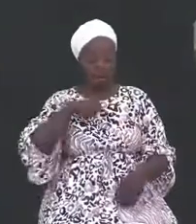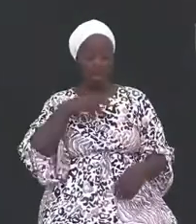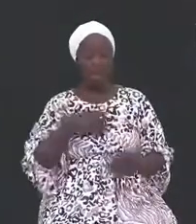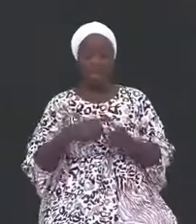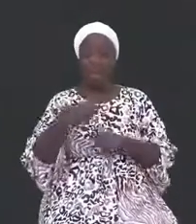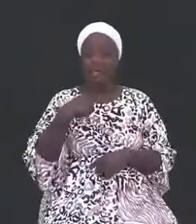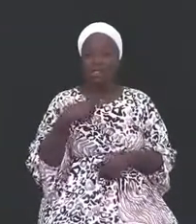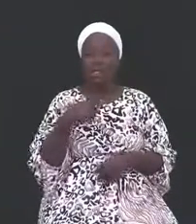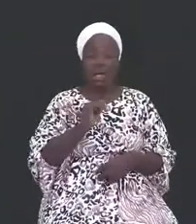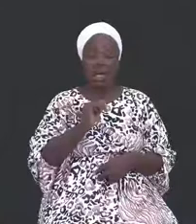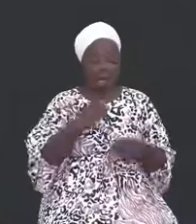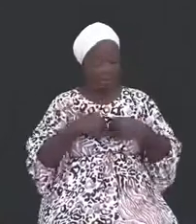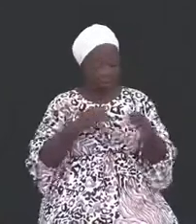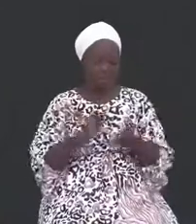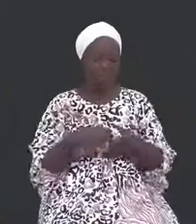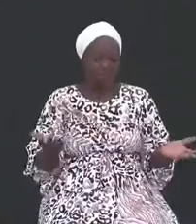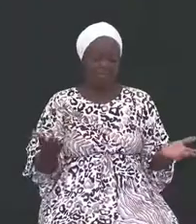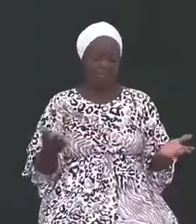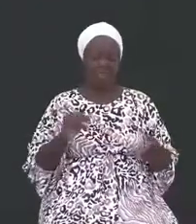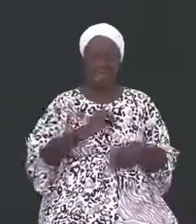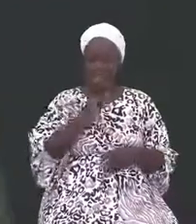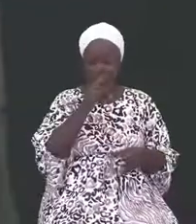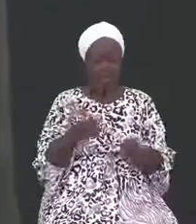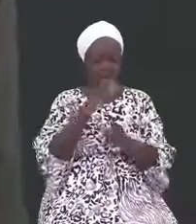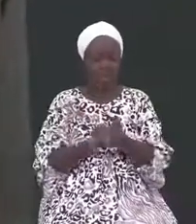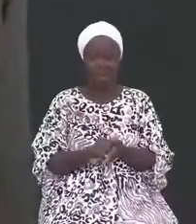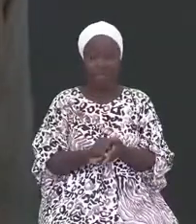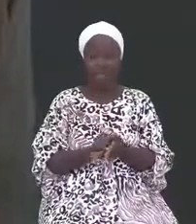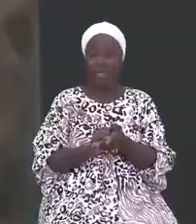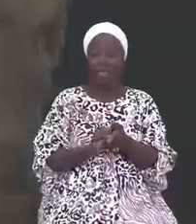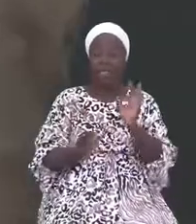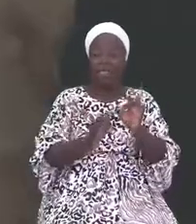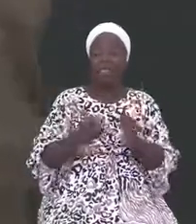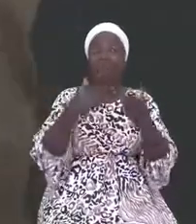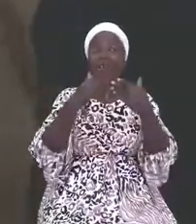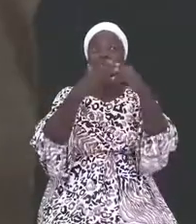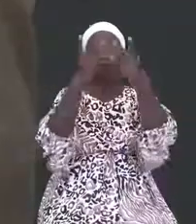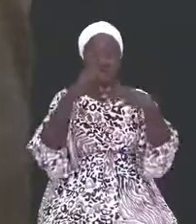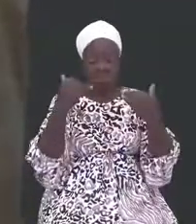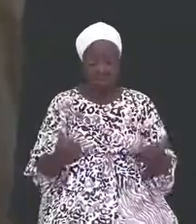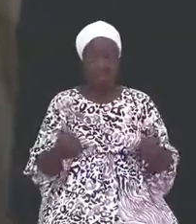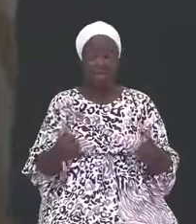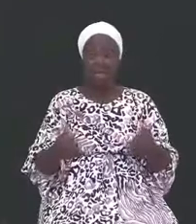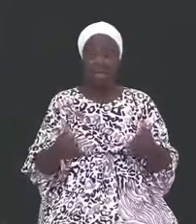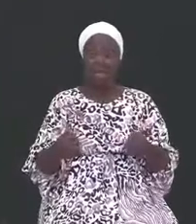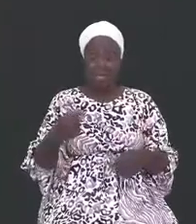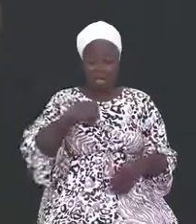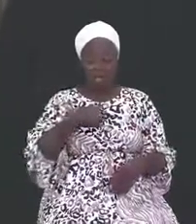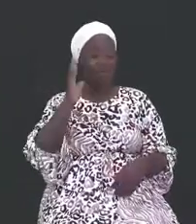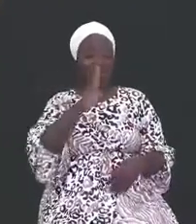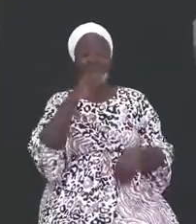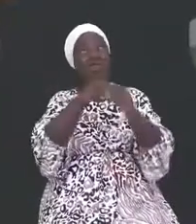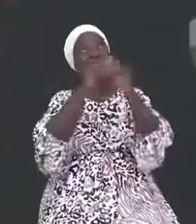oh je l'ai fait je suis comme ça c'est le ciel appelle je dois aussi